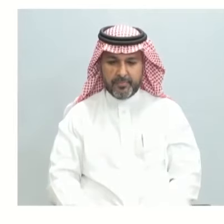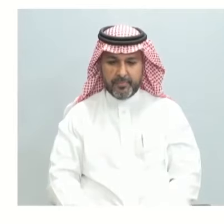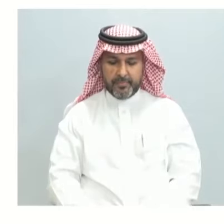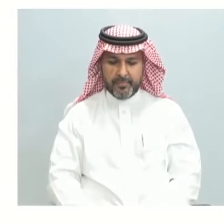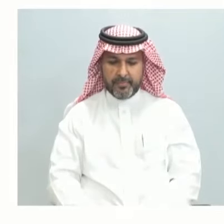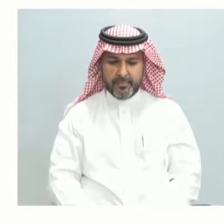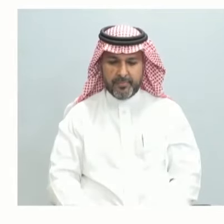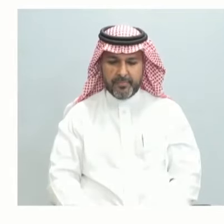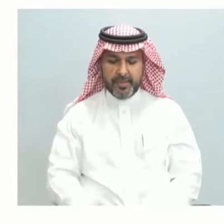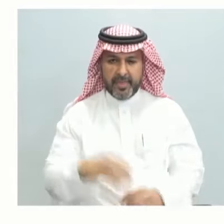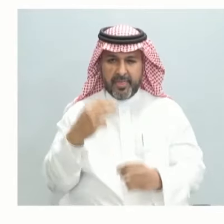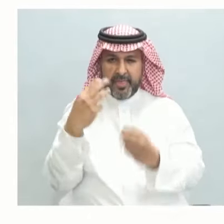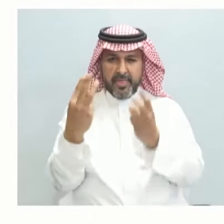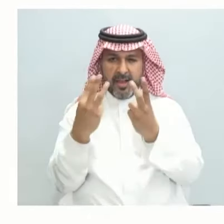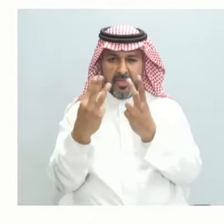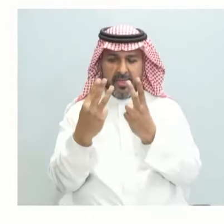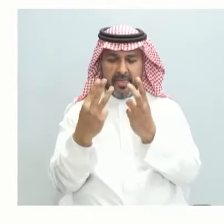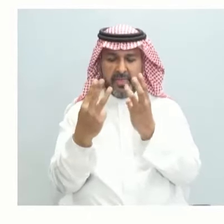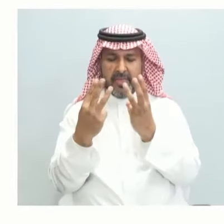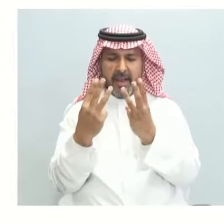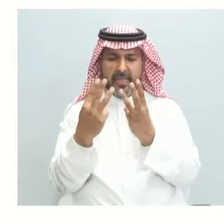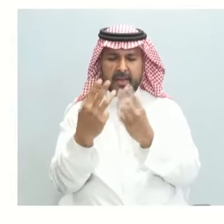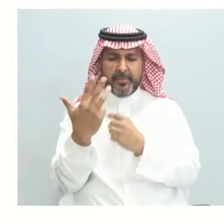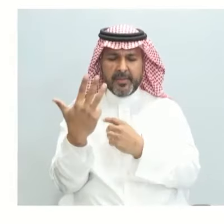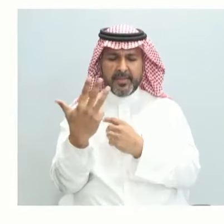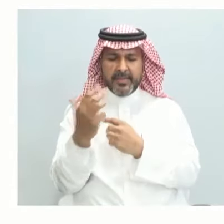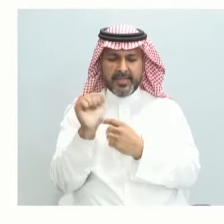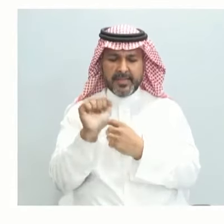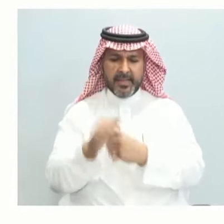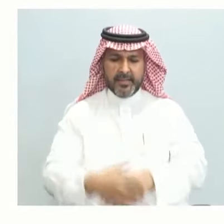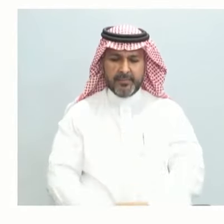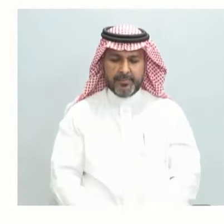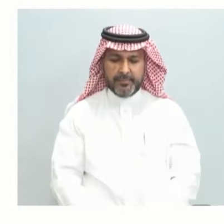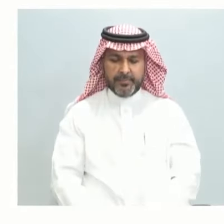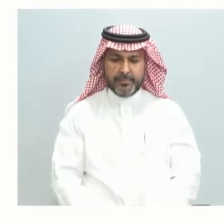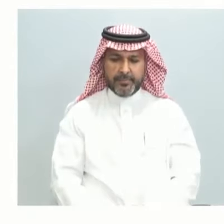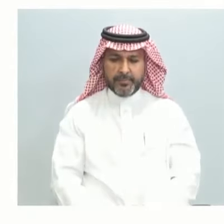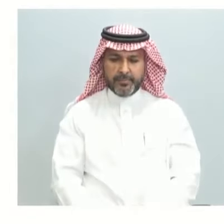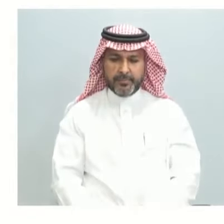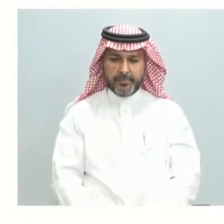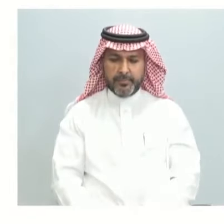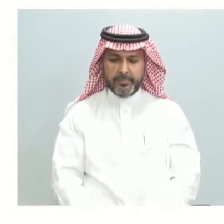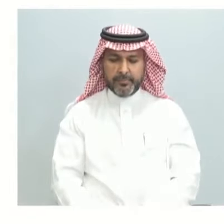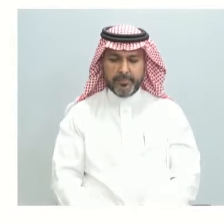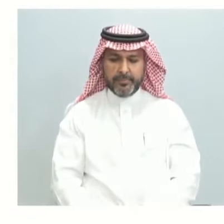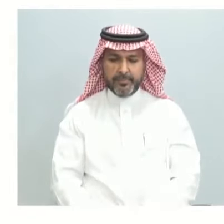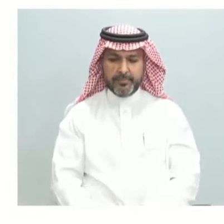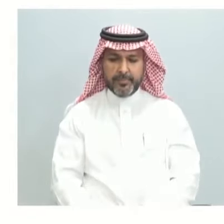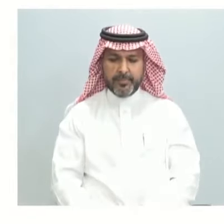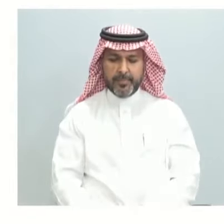التوزيع اذا الحد الاول قاف م ا لهما يساوي تسعه سم سنقوم بتحويل عمليه